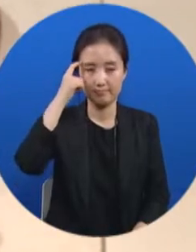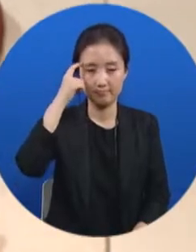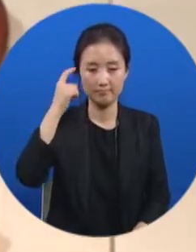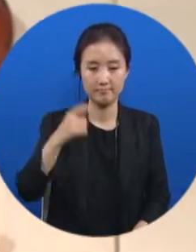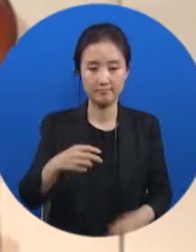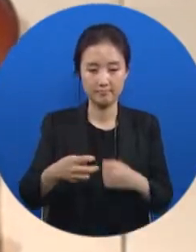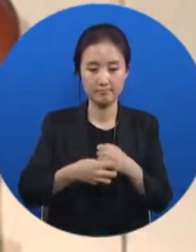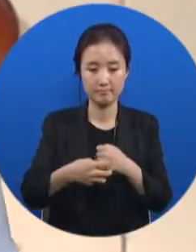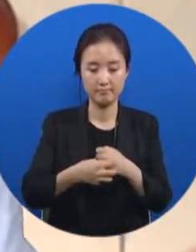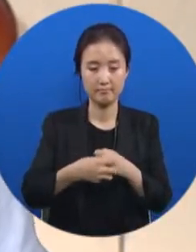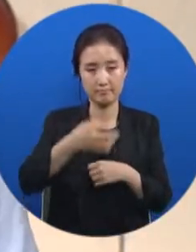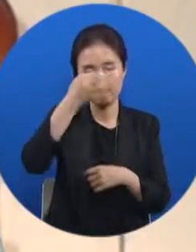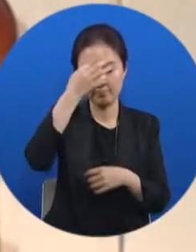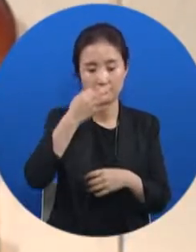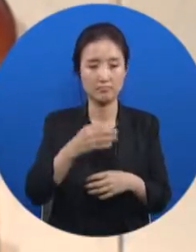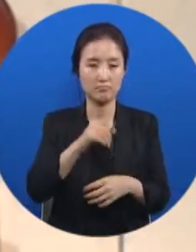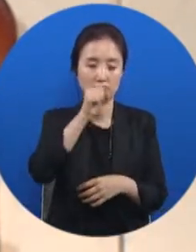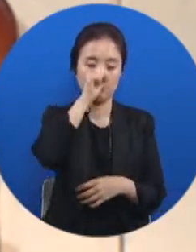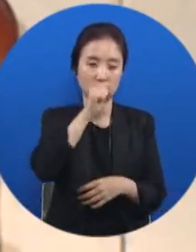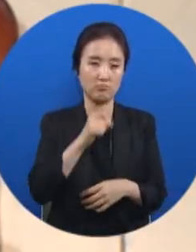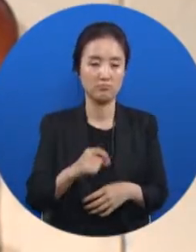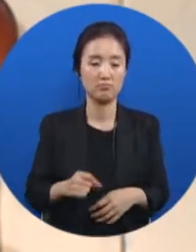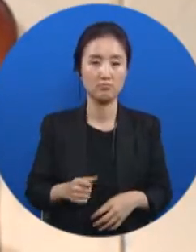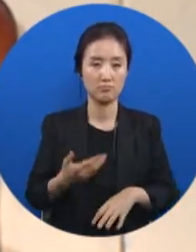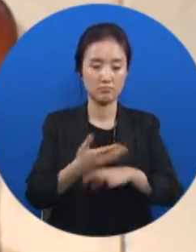이렇게 좋은지. 저는 전 세계를 다니면서